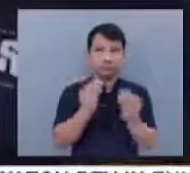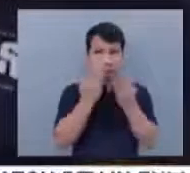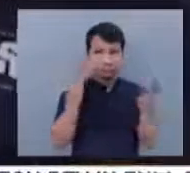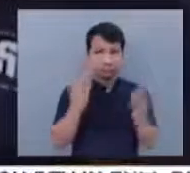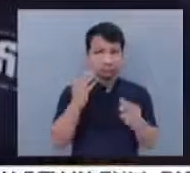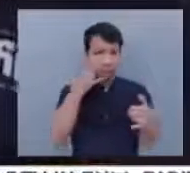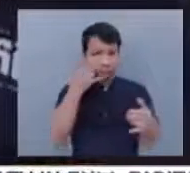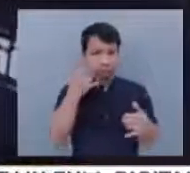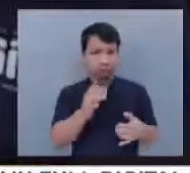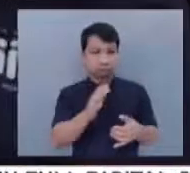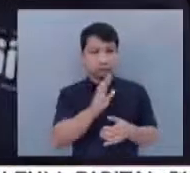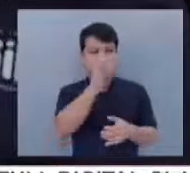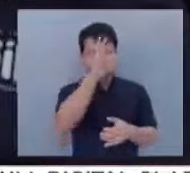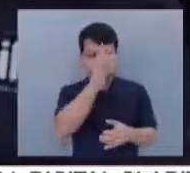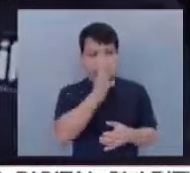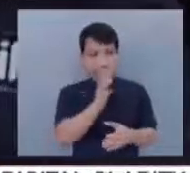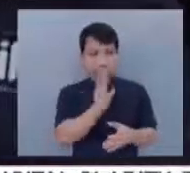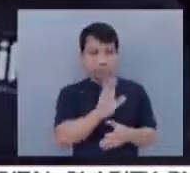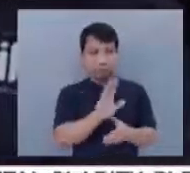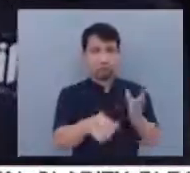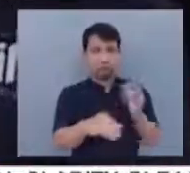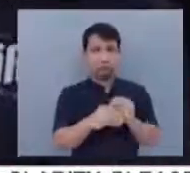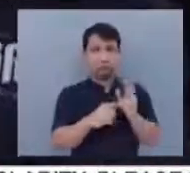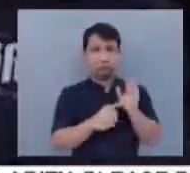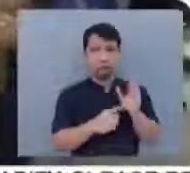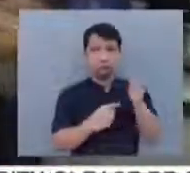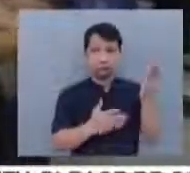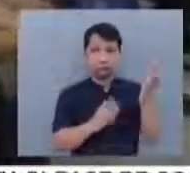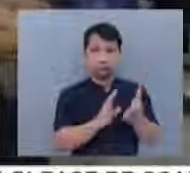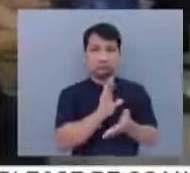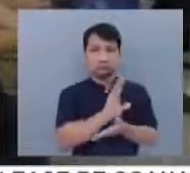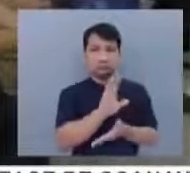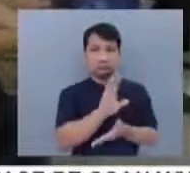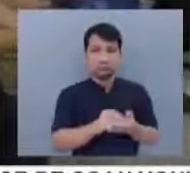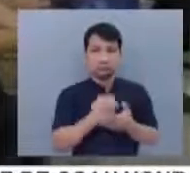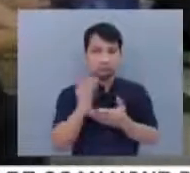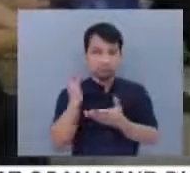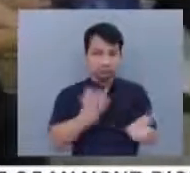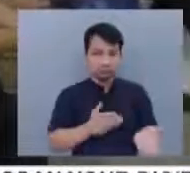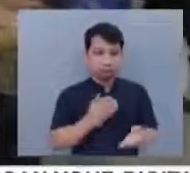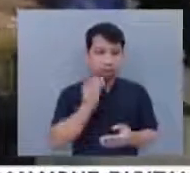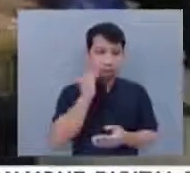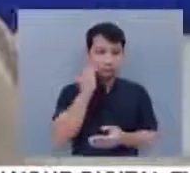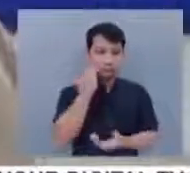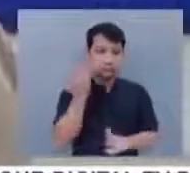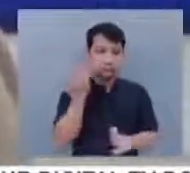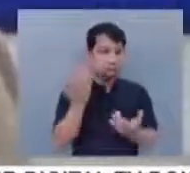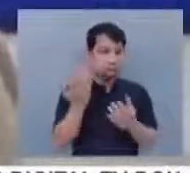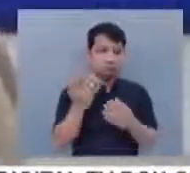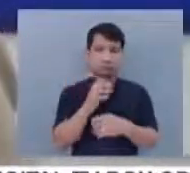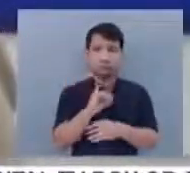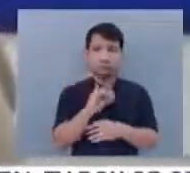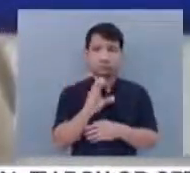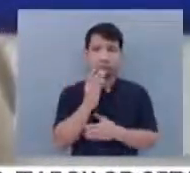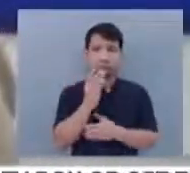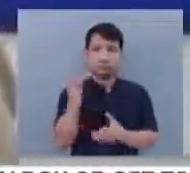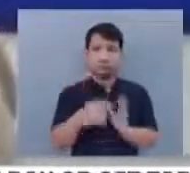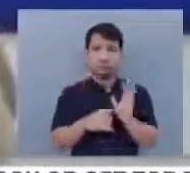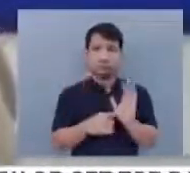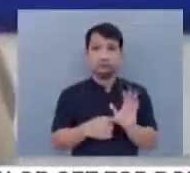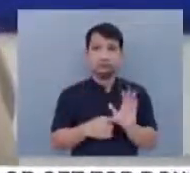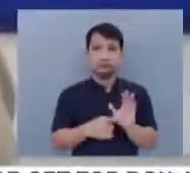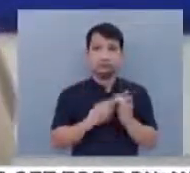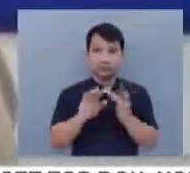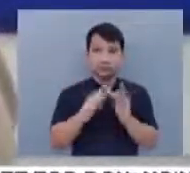niya magulang o i-text yung guardian para maiuwi na. Habang nag-a-isolate sa bahay, meron pa rin siyang online